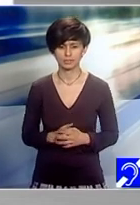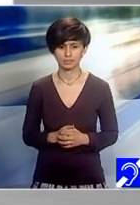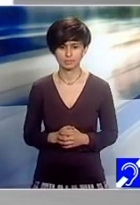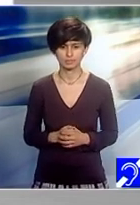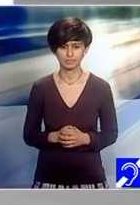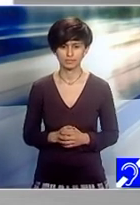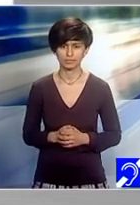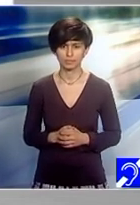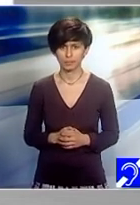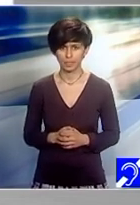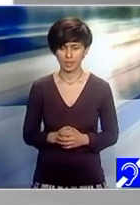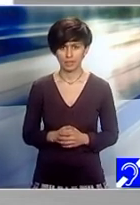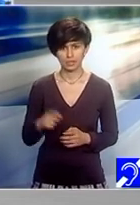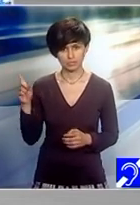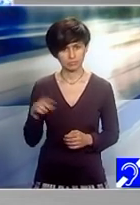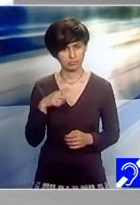pentru semnarea